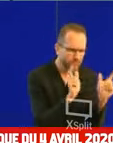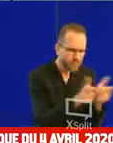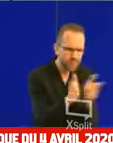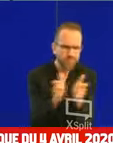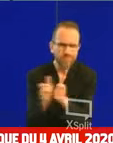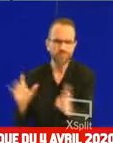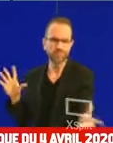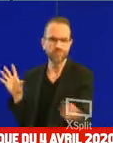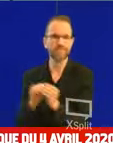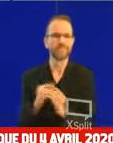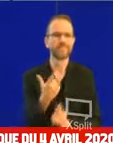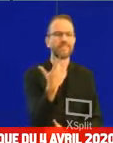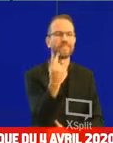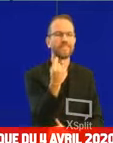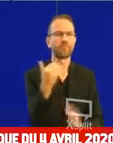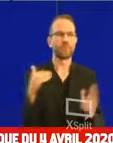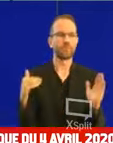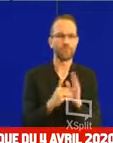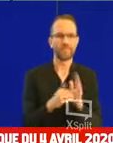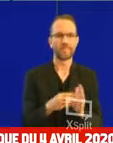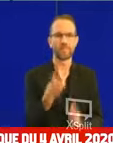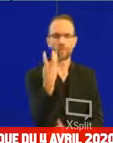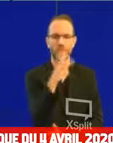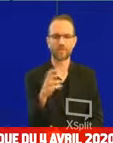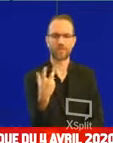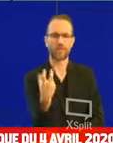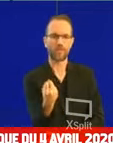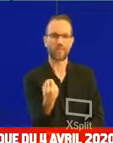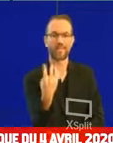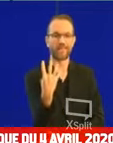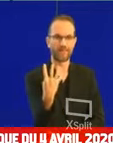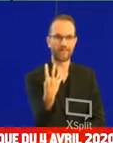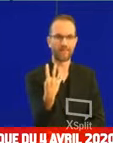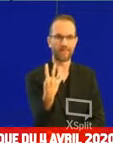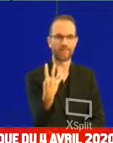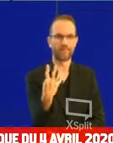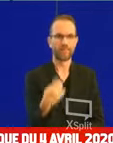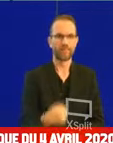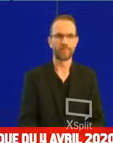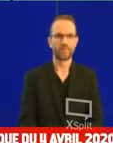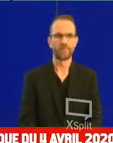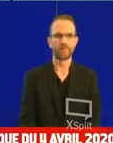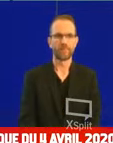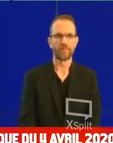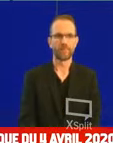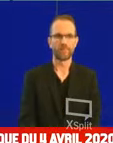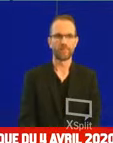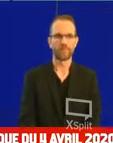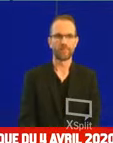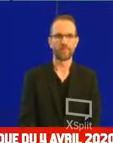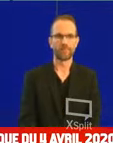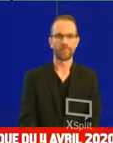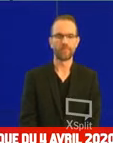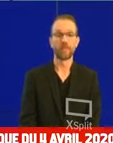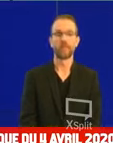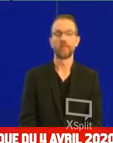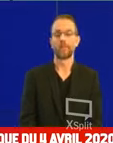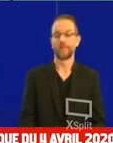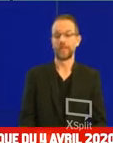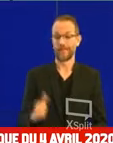durant les 24 dernières heures mille six cent soixante et une personnes ont été diagnostiqués positifs